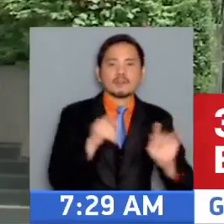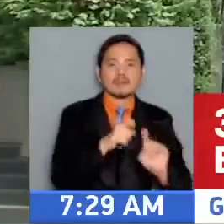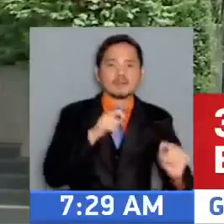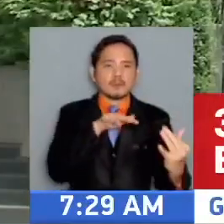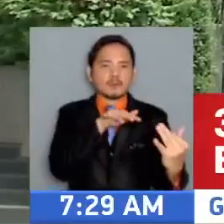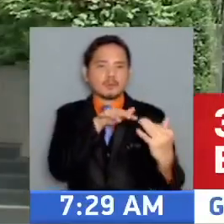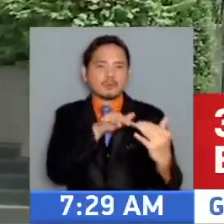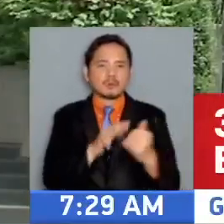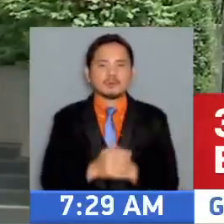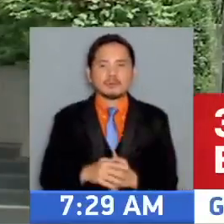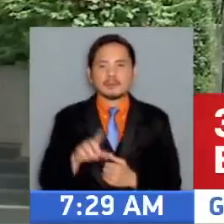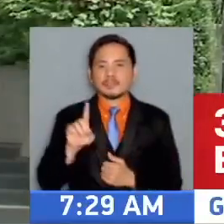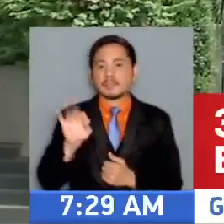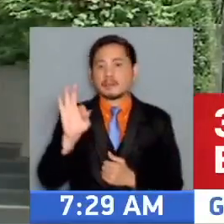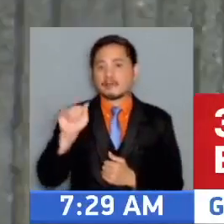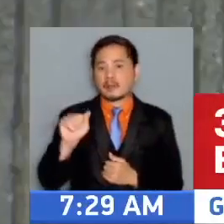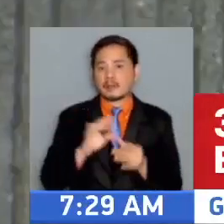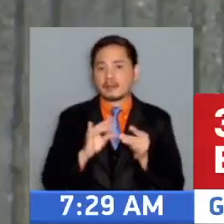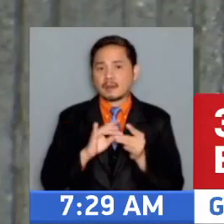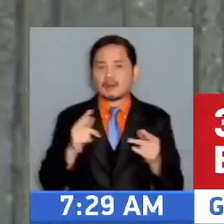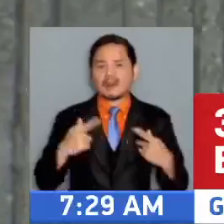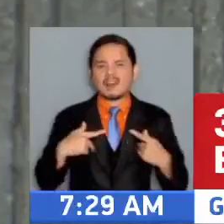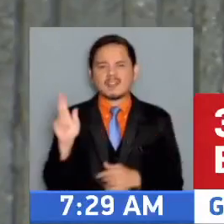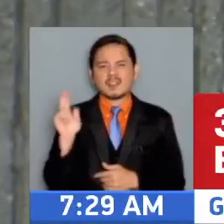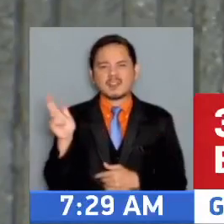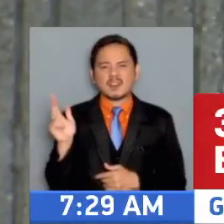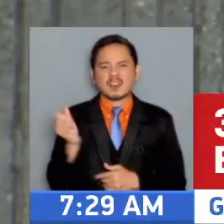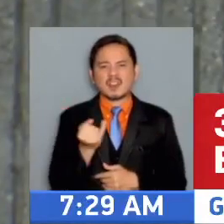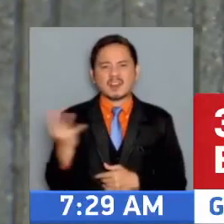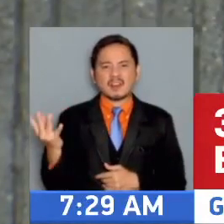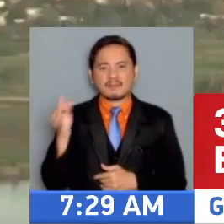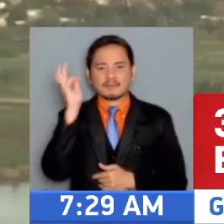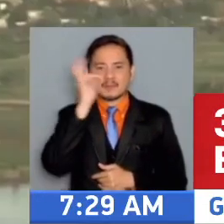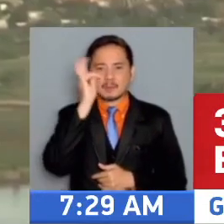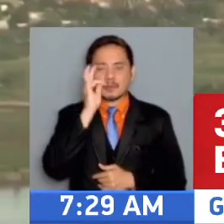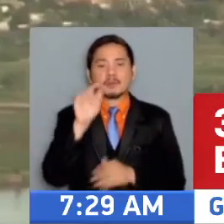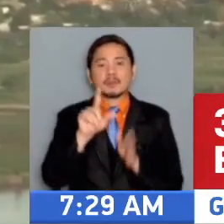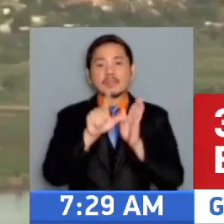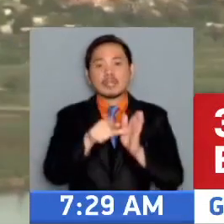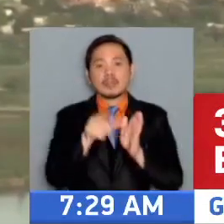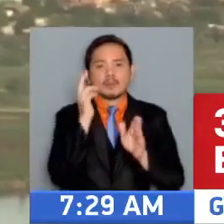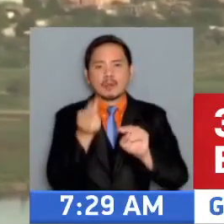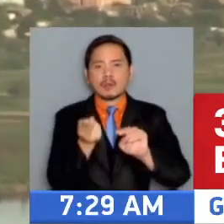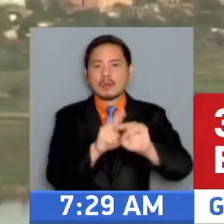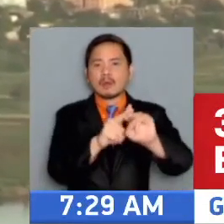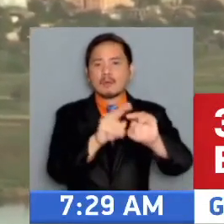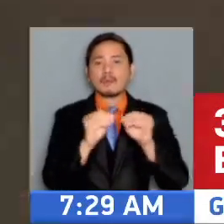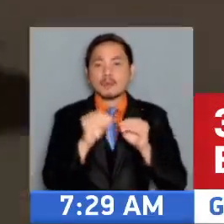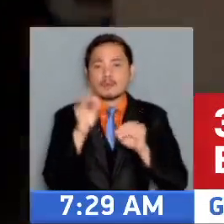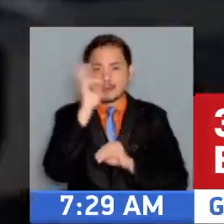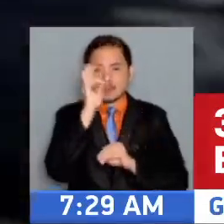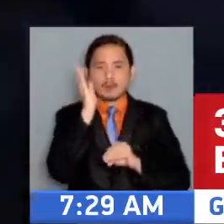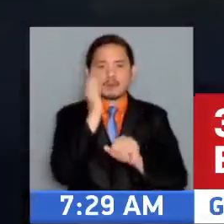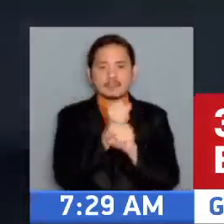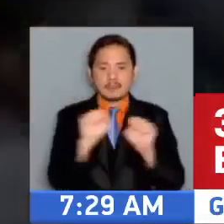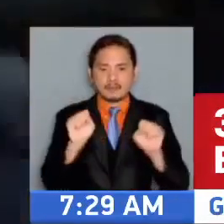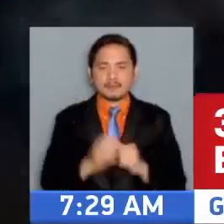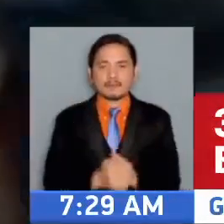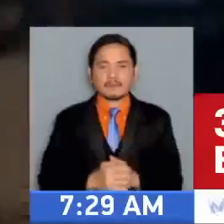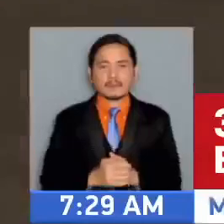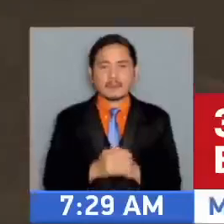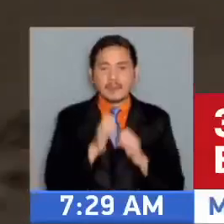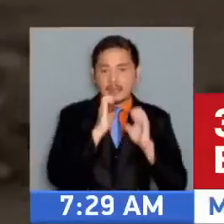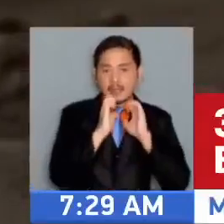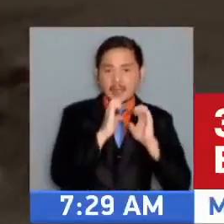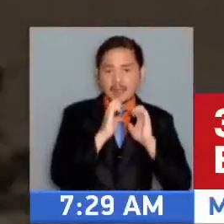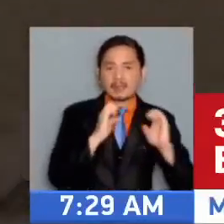Pilipino nang nakalikas at tinaasang madaragdagan pa ito sa mga susunod na araw. Nag-abiso rin ang ating embahada sa Cairo na hintayin